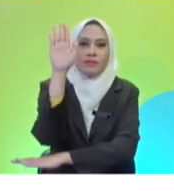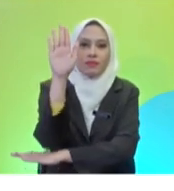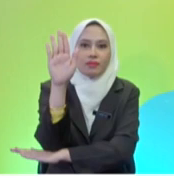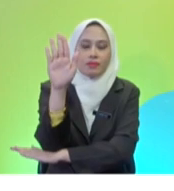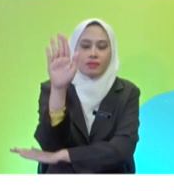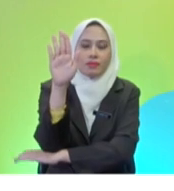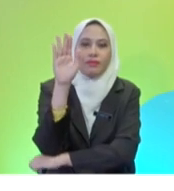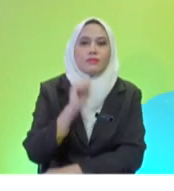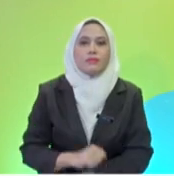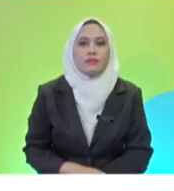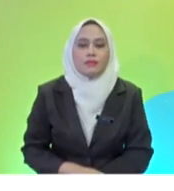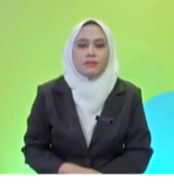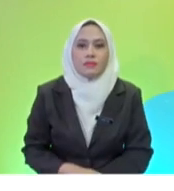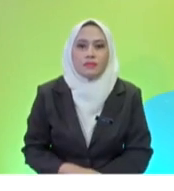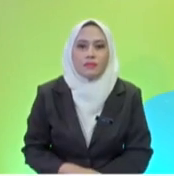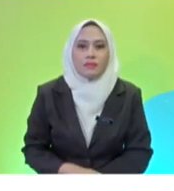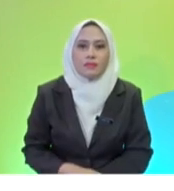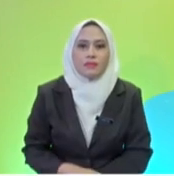sebut sama-sama.